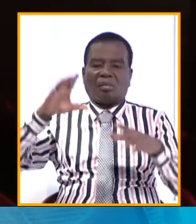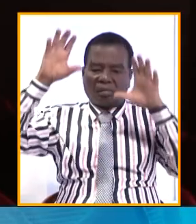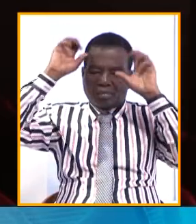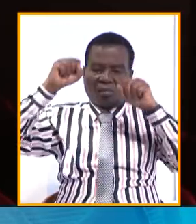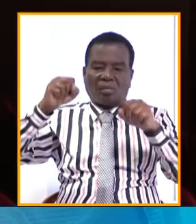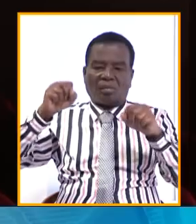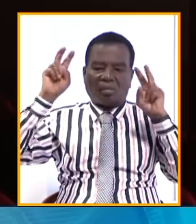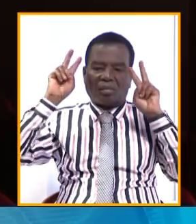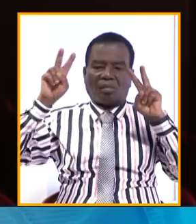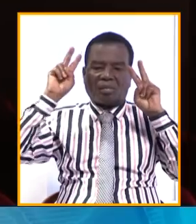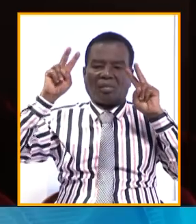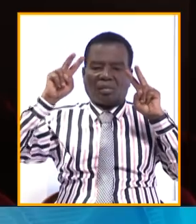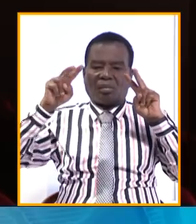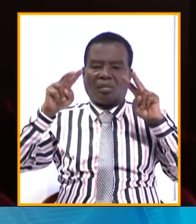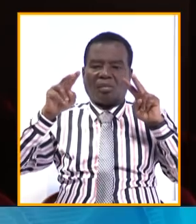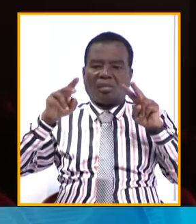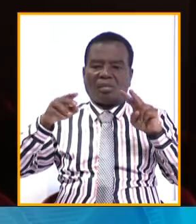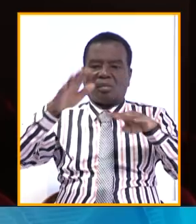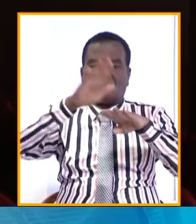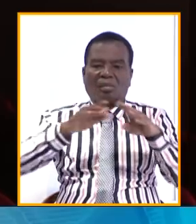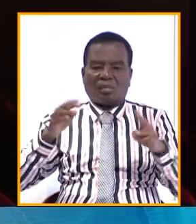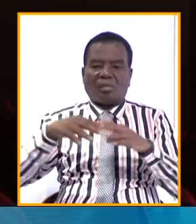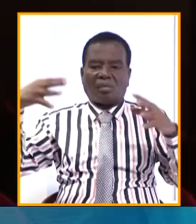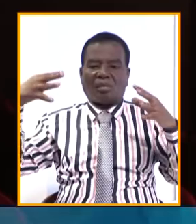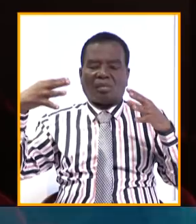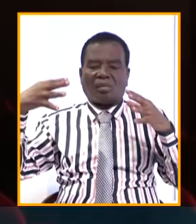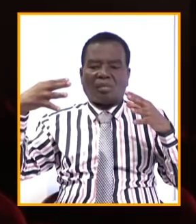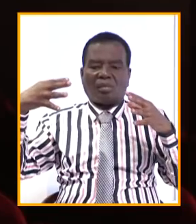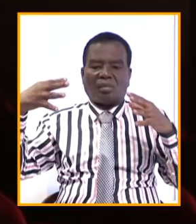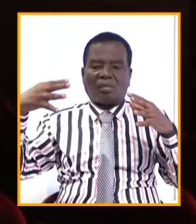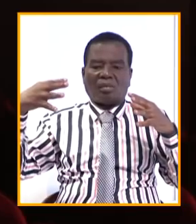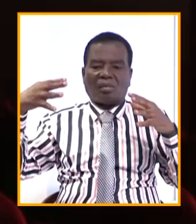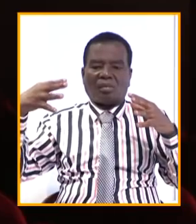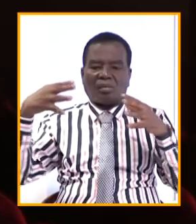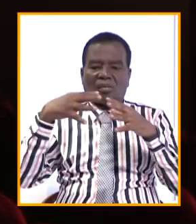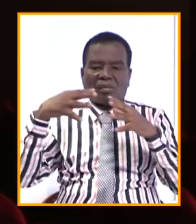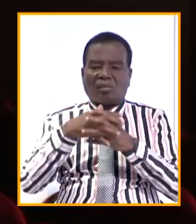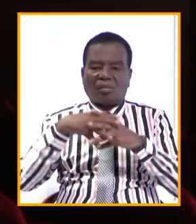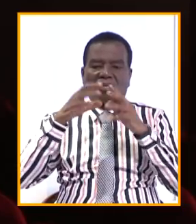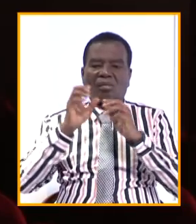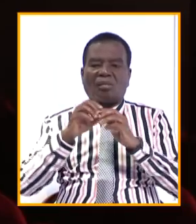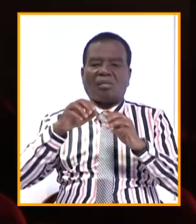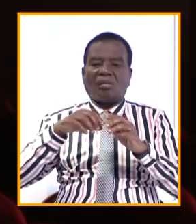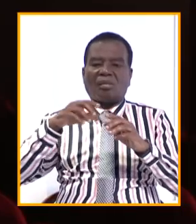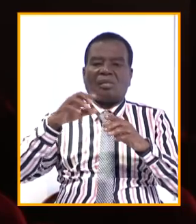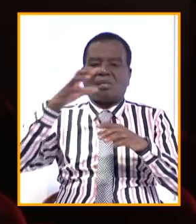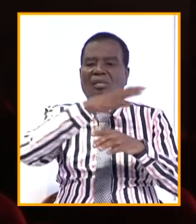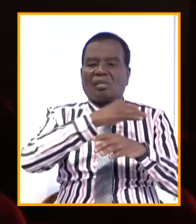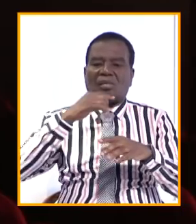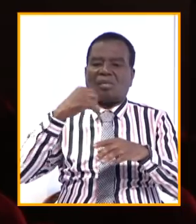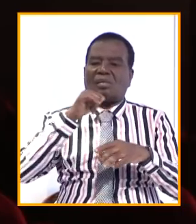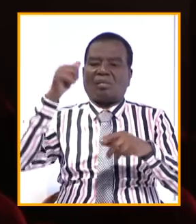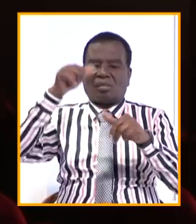Gbagbo a demandé à appeler à l'unité. Les candidats qui n'ont pas été retenus doivent rejoindre l'équipe, doivent être sur la